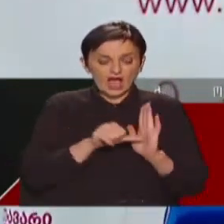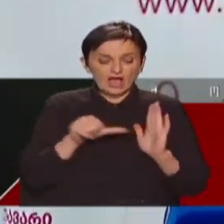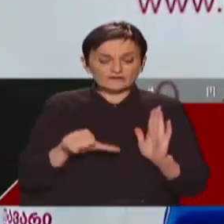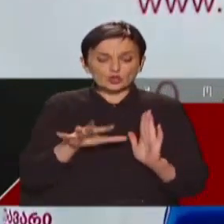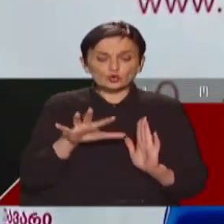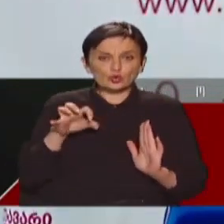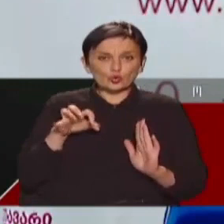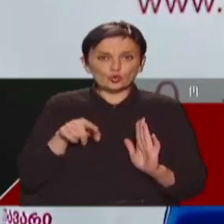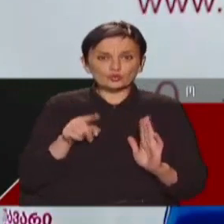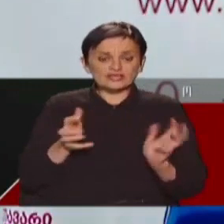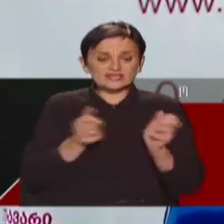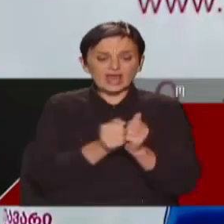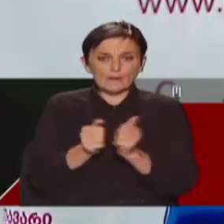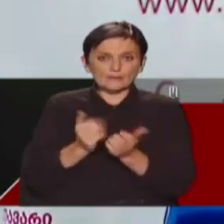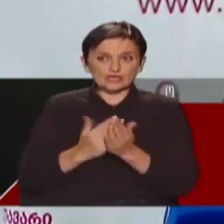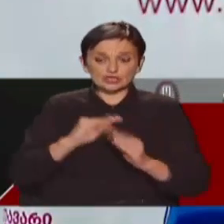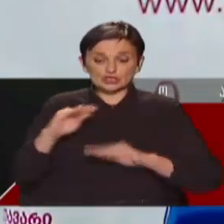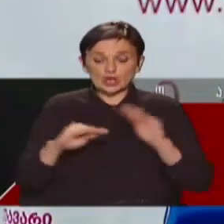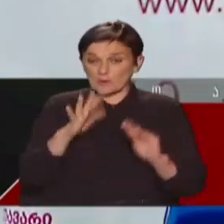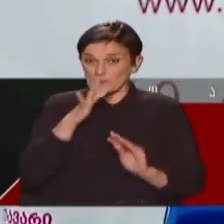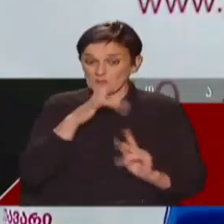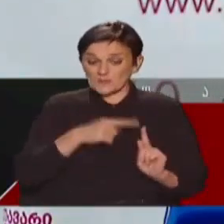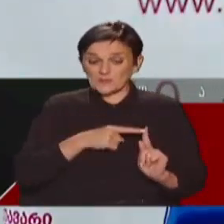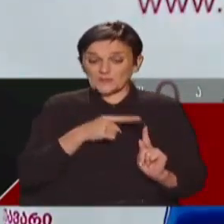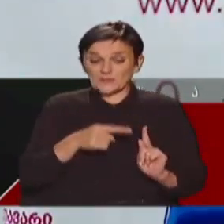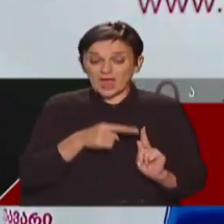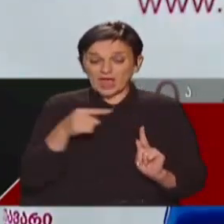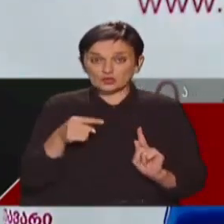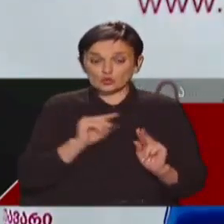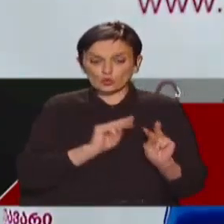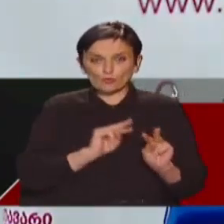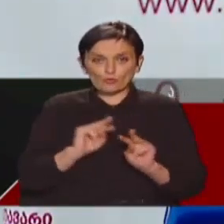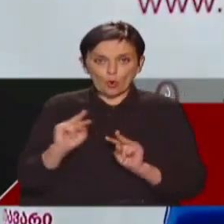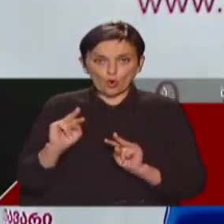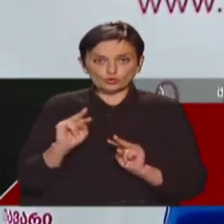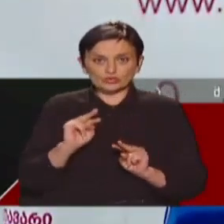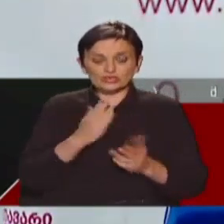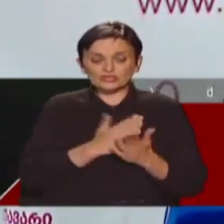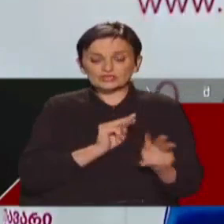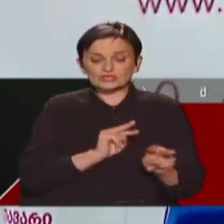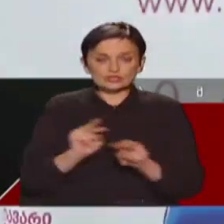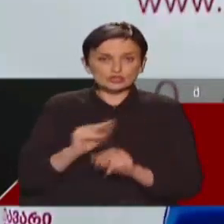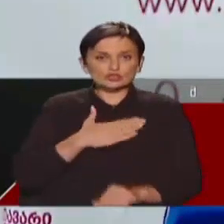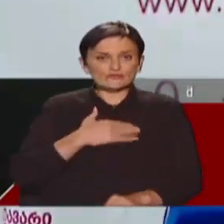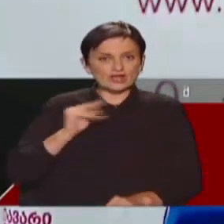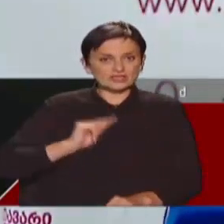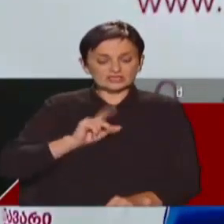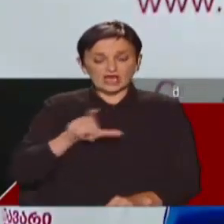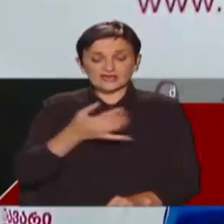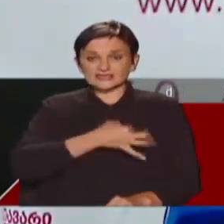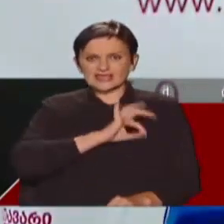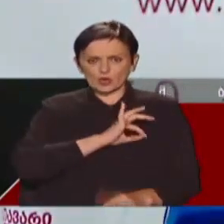ერთეული ფერომონიანი დამჭერი, რომლის პერიოდული მონიტორინგი ინსპექტირება ხდება ჩვენი თანამშრომლების მიერ.